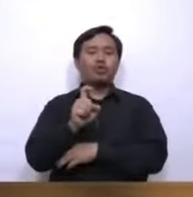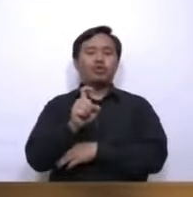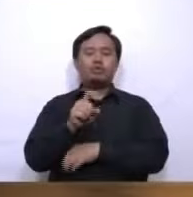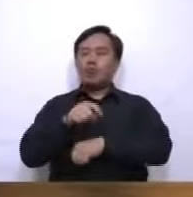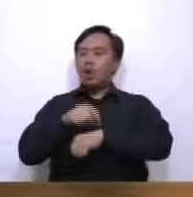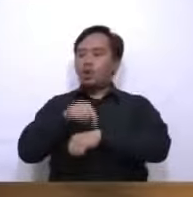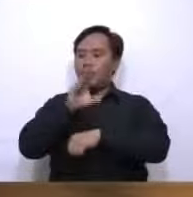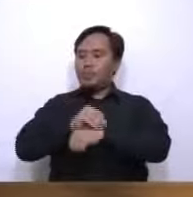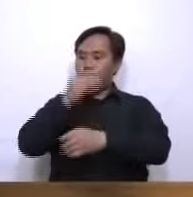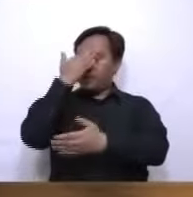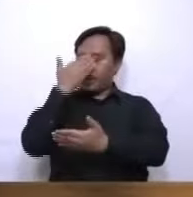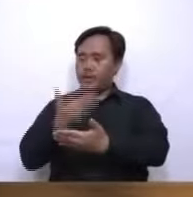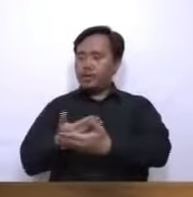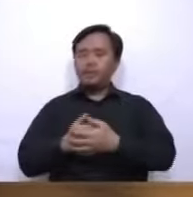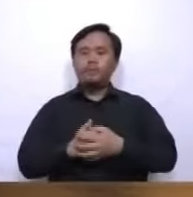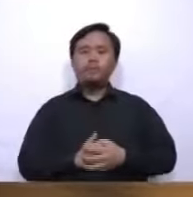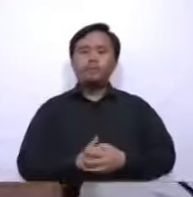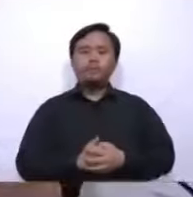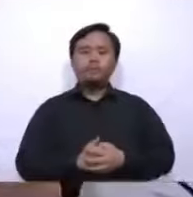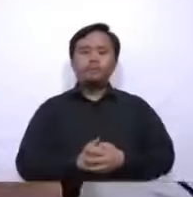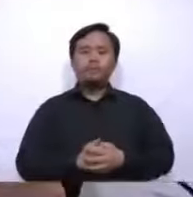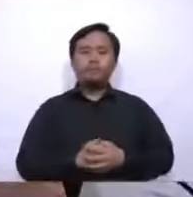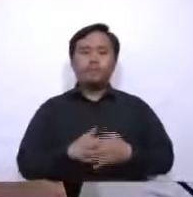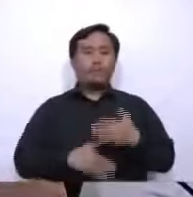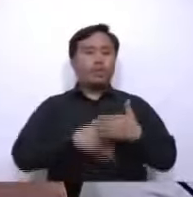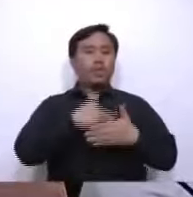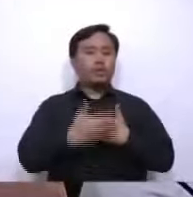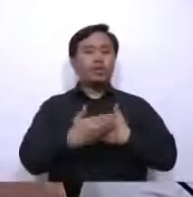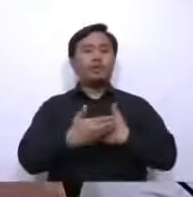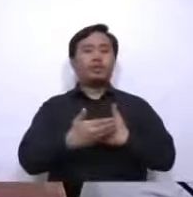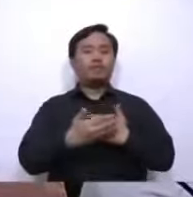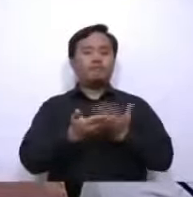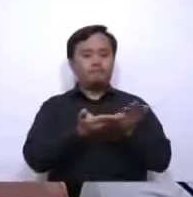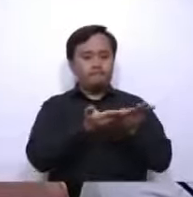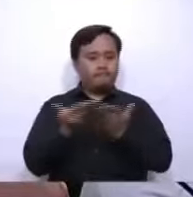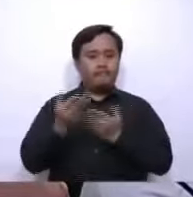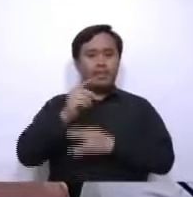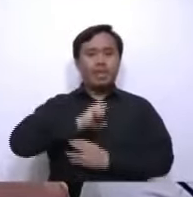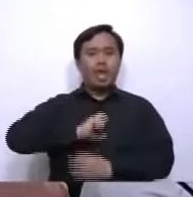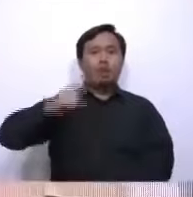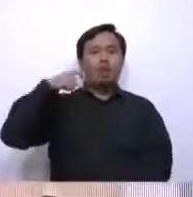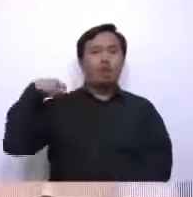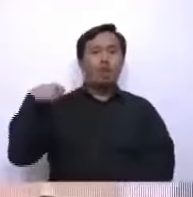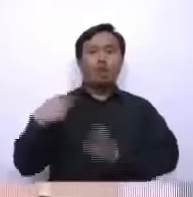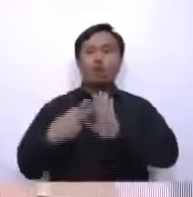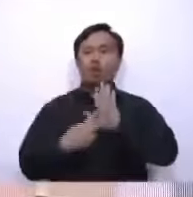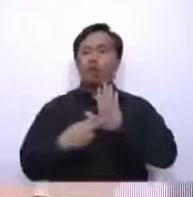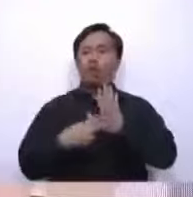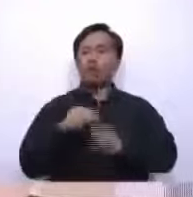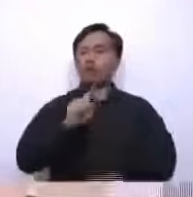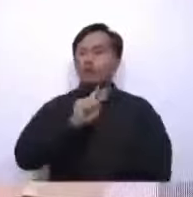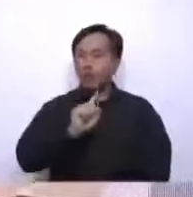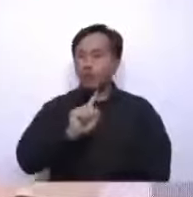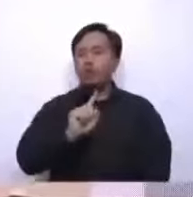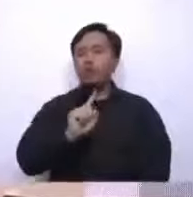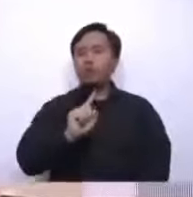bagi kita semua. Kasih. Berikutnya kami persilakan untuk calon gubernur nomor urut